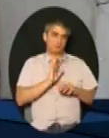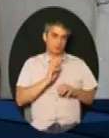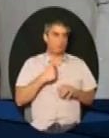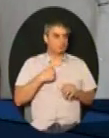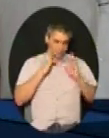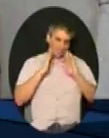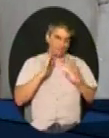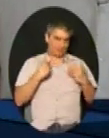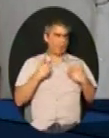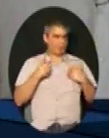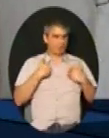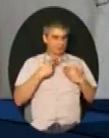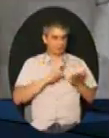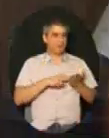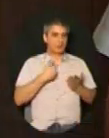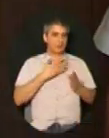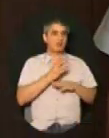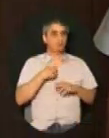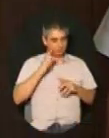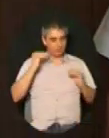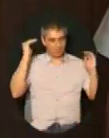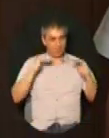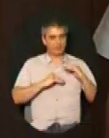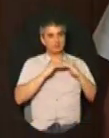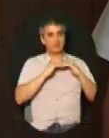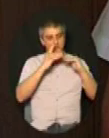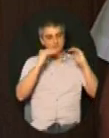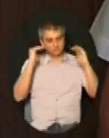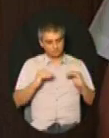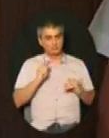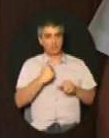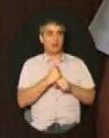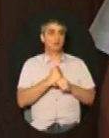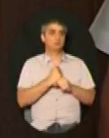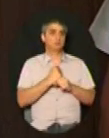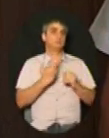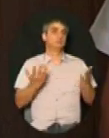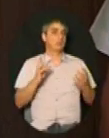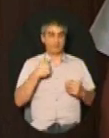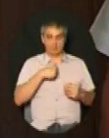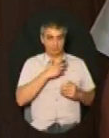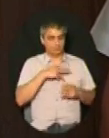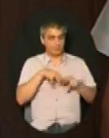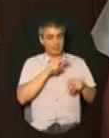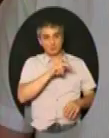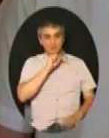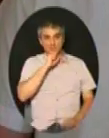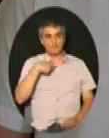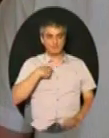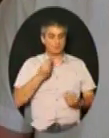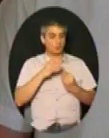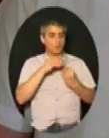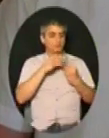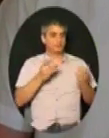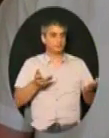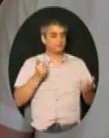אני עדיין מאמין שאני צדקתי בכיוון שלי, וצריך להוריד את התקרה, ונצטרך לעשות את זה. עכשיו, אם אנחנו רוצים לטפל בנושא הפנסיה, טיפולים